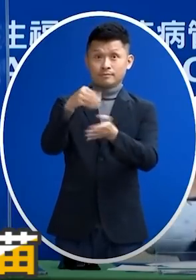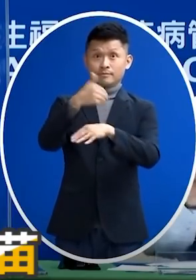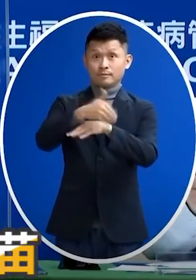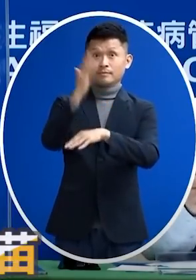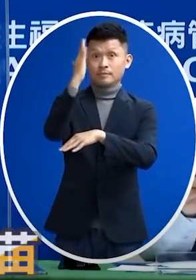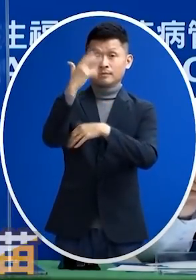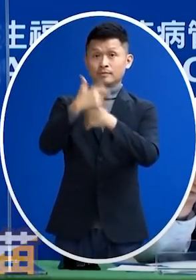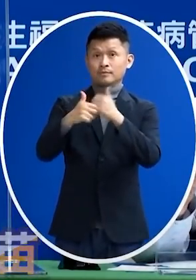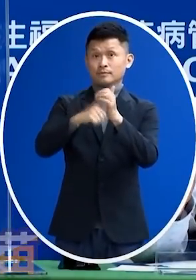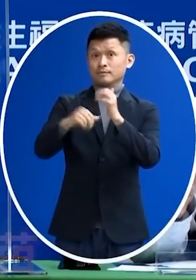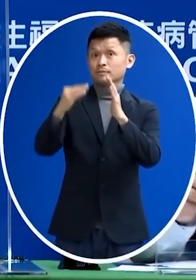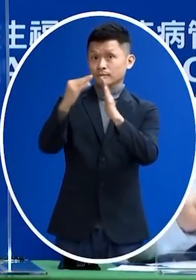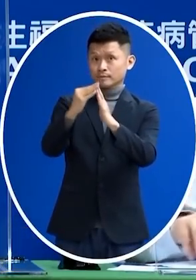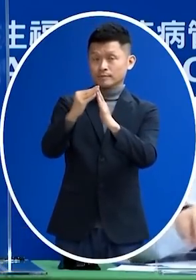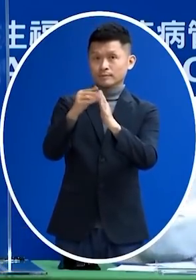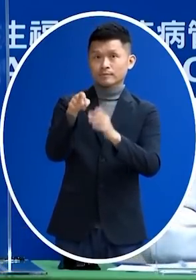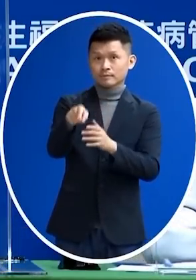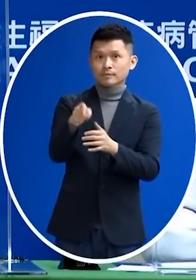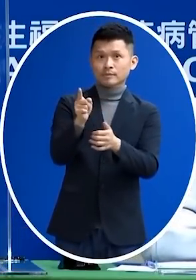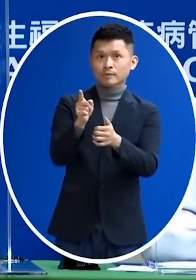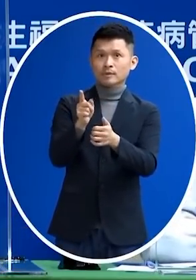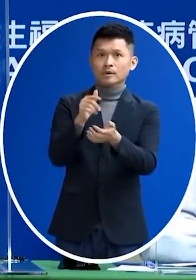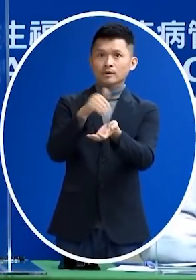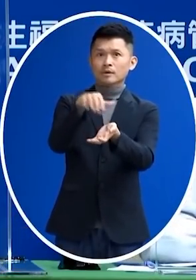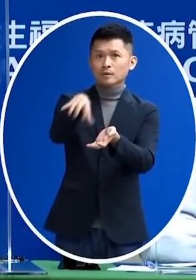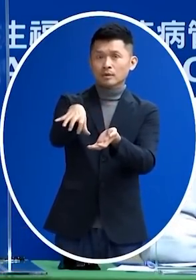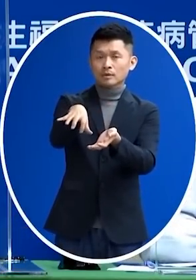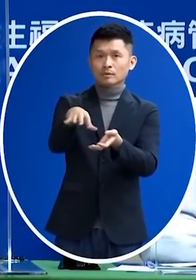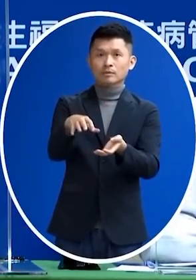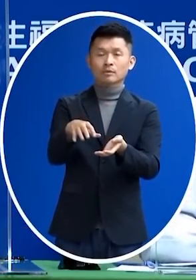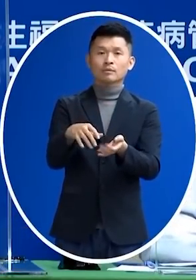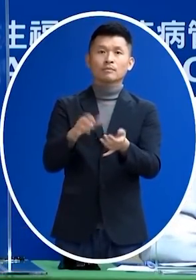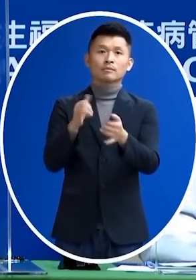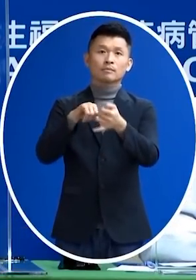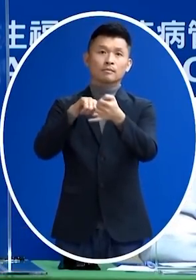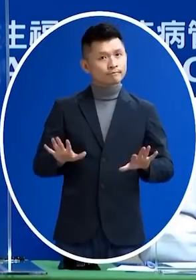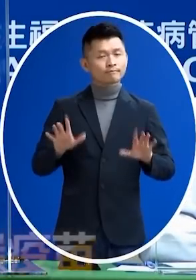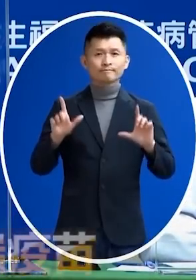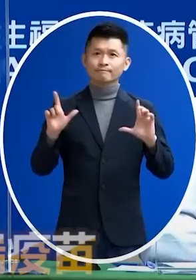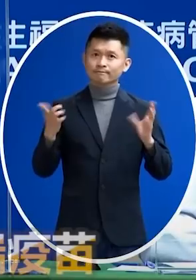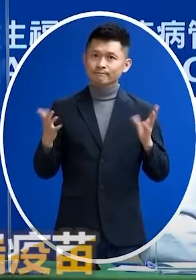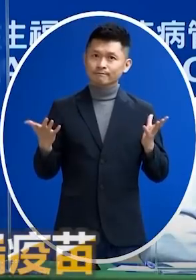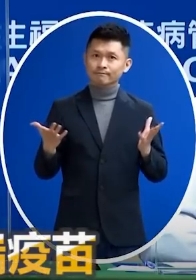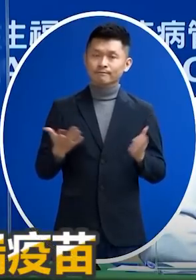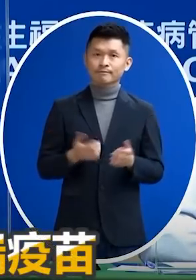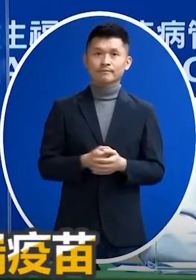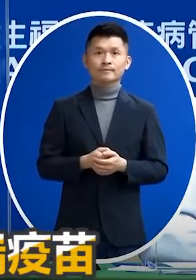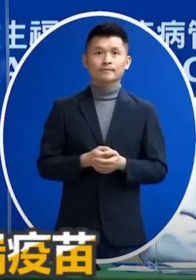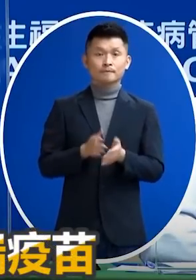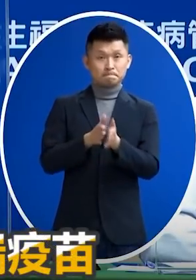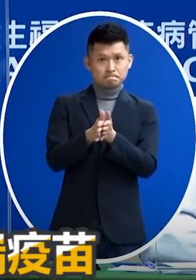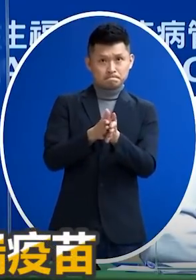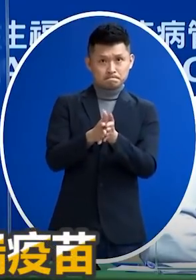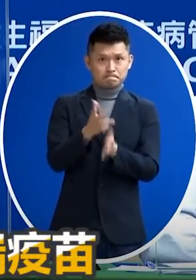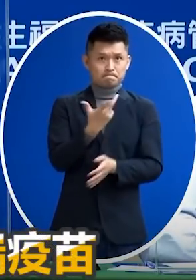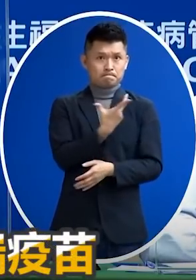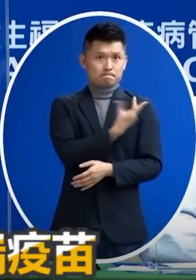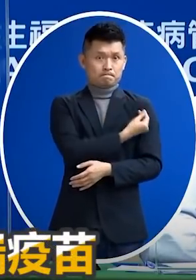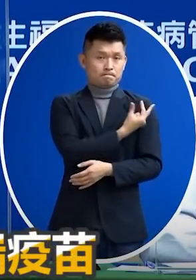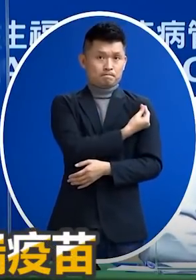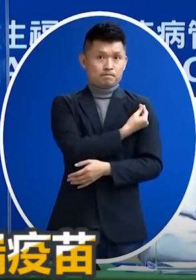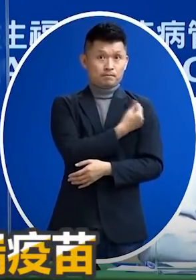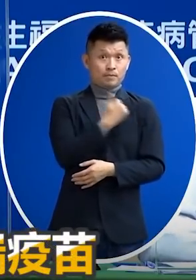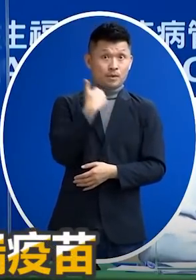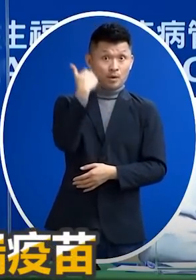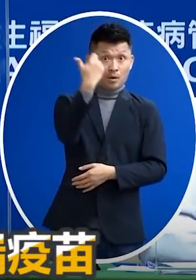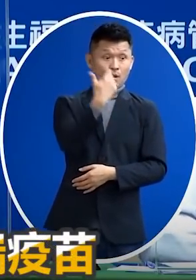生局指定有提供该项服务的合约院所预约接种。有要求要疫苗，而且持高端